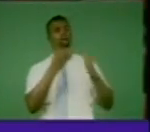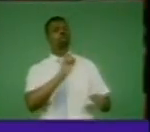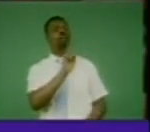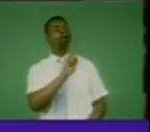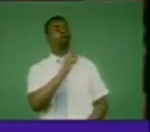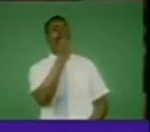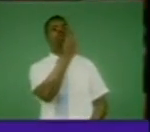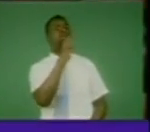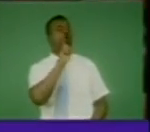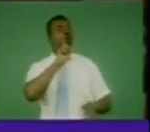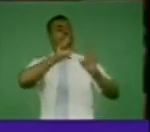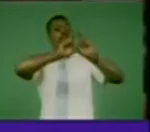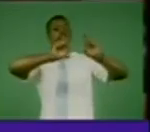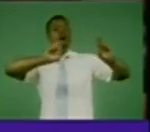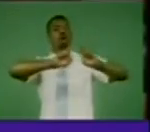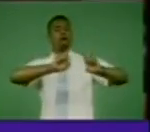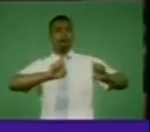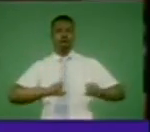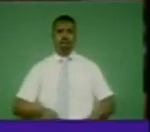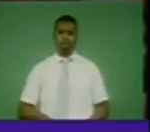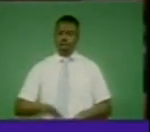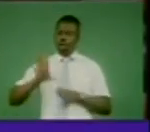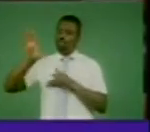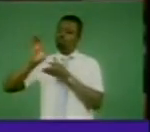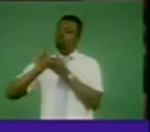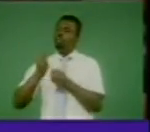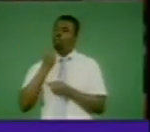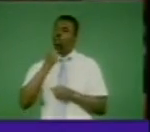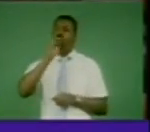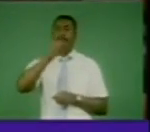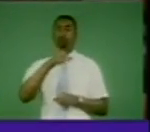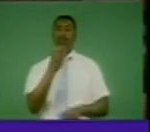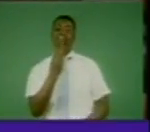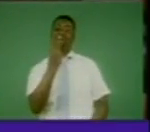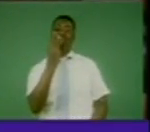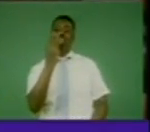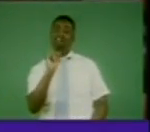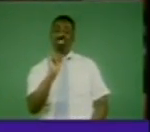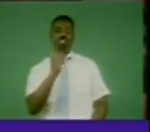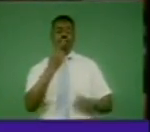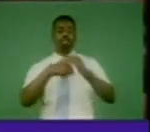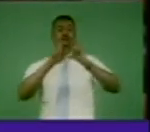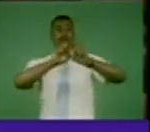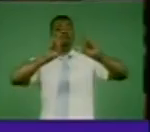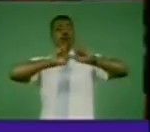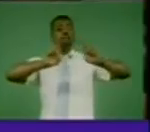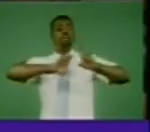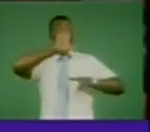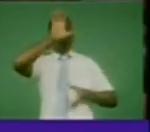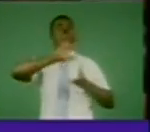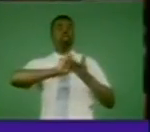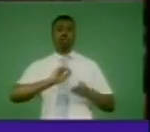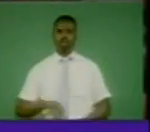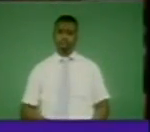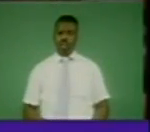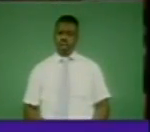ibara. Jumla ya kura za ndio ni kura 30 kwenye ibara zote isipokuwa ibara 29. Jumla ya kura siri hapana